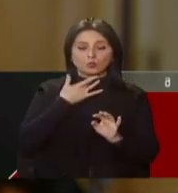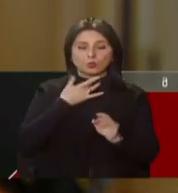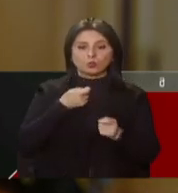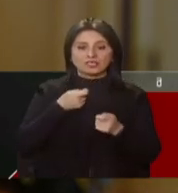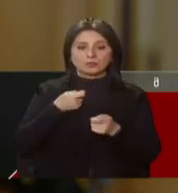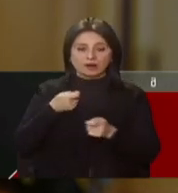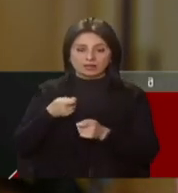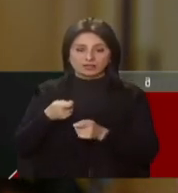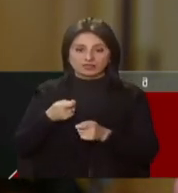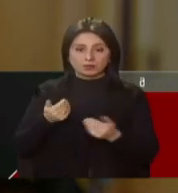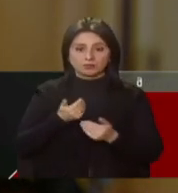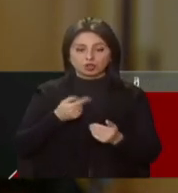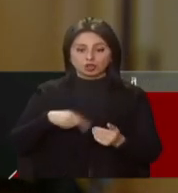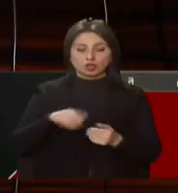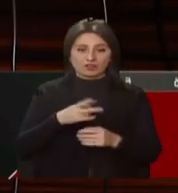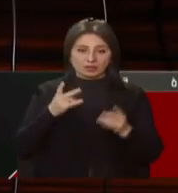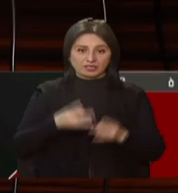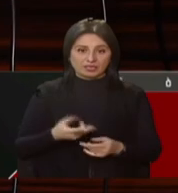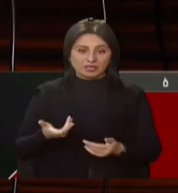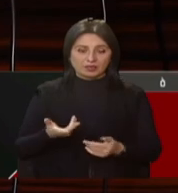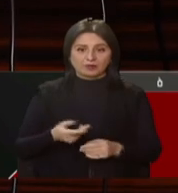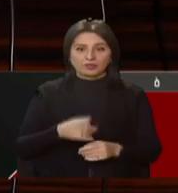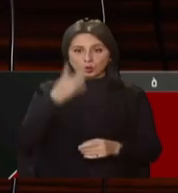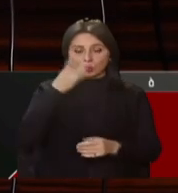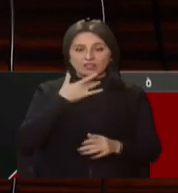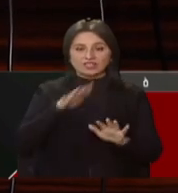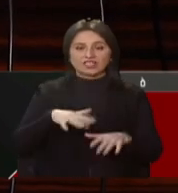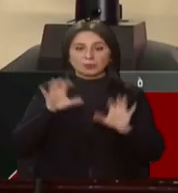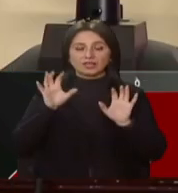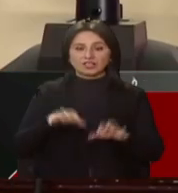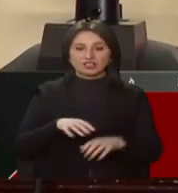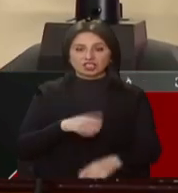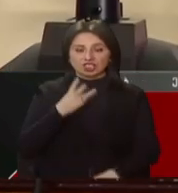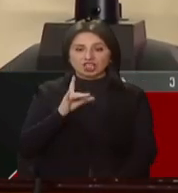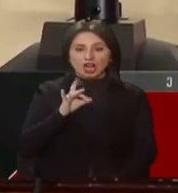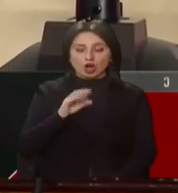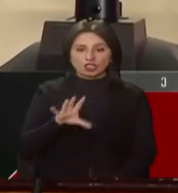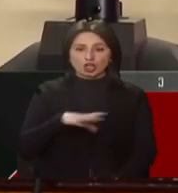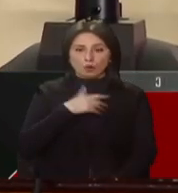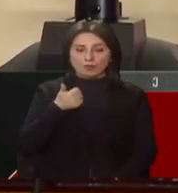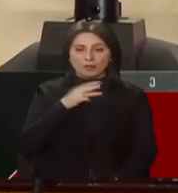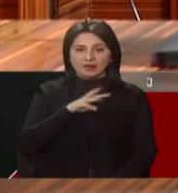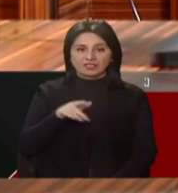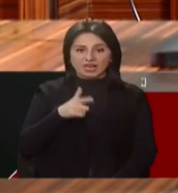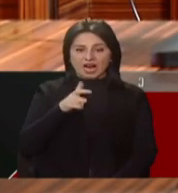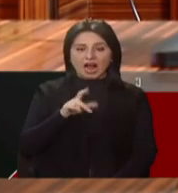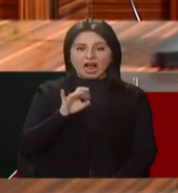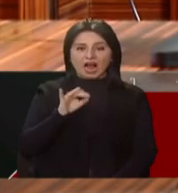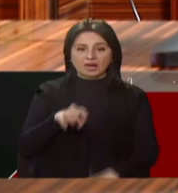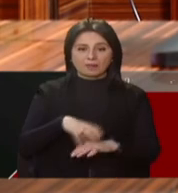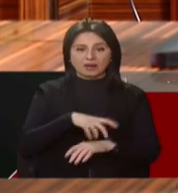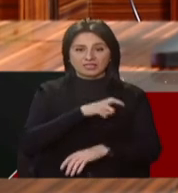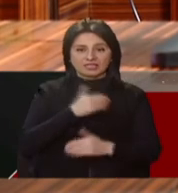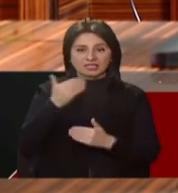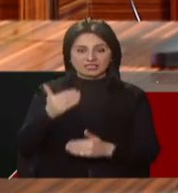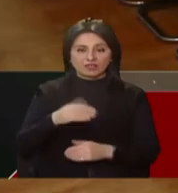მუნიციპალიტეტის მცხოვრებლები ზიანდებიან. Რუსთავის საკრებულოს თავმჯდომარე ნოდარ შეროზია ყოფილი პრემიერის გიორგი გახარიას პარტიის